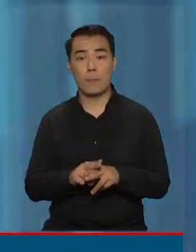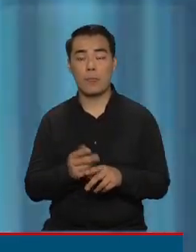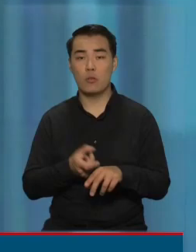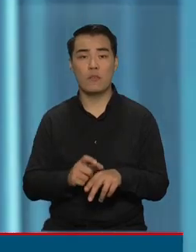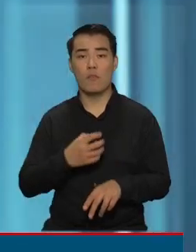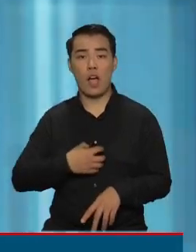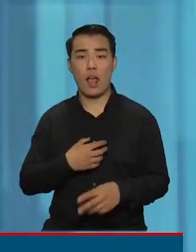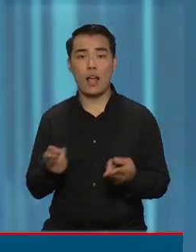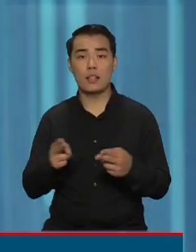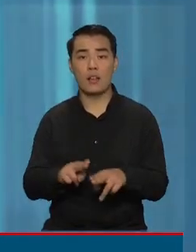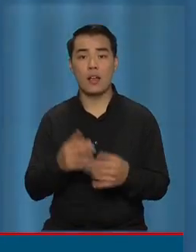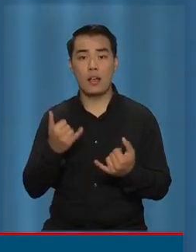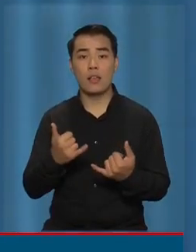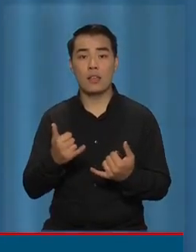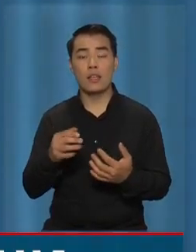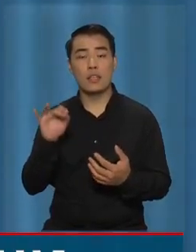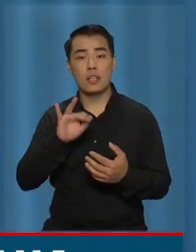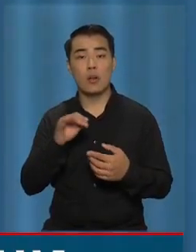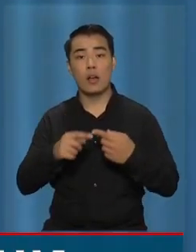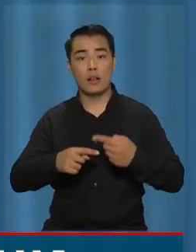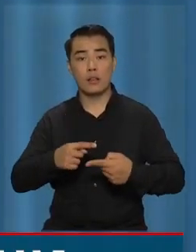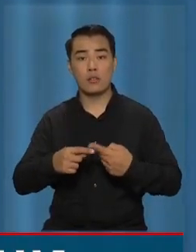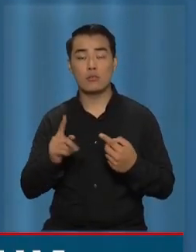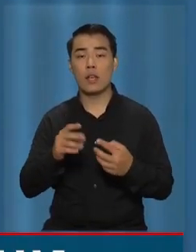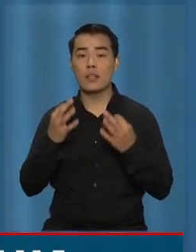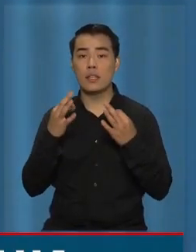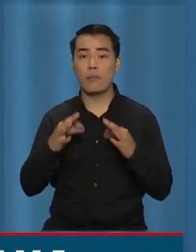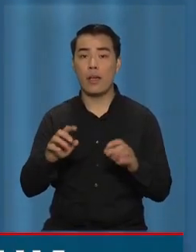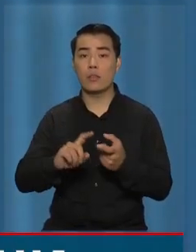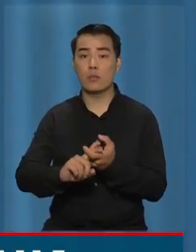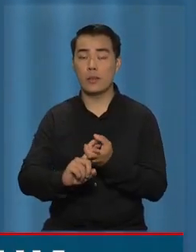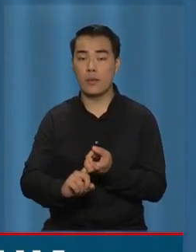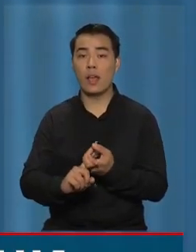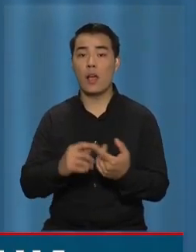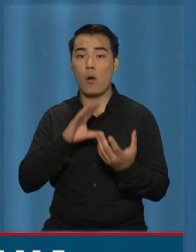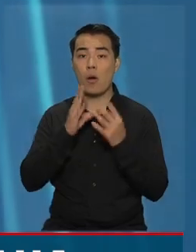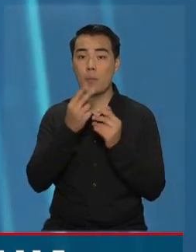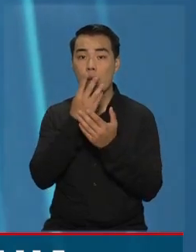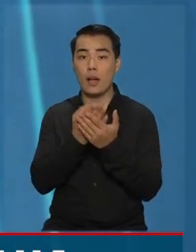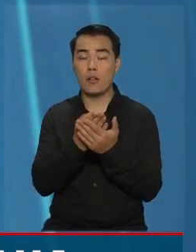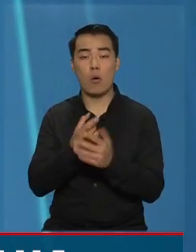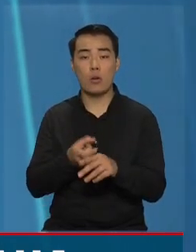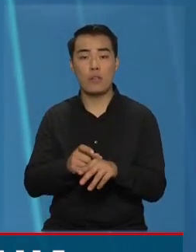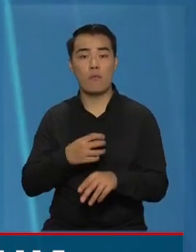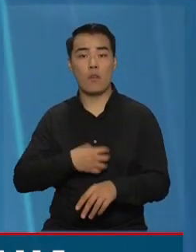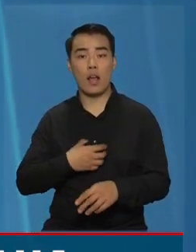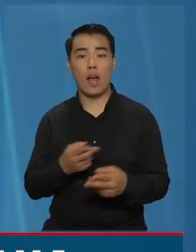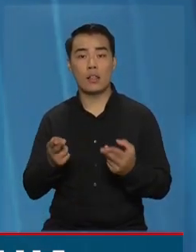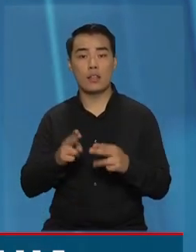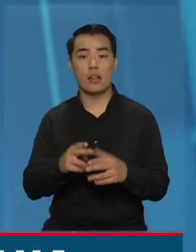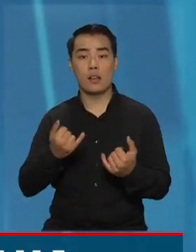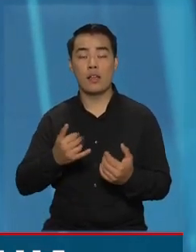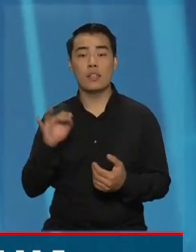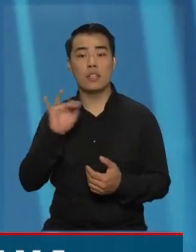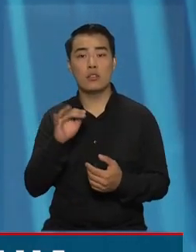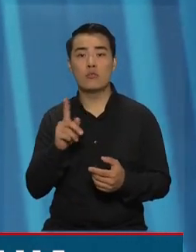важно сохранять хронологию. Что касается независимости и суверенитета, очень важно сохранять хронологию, с чего